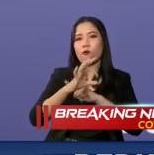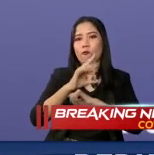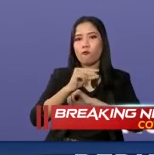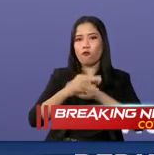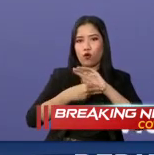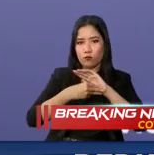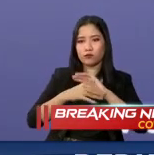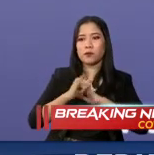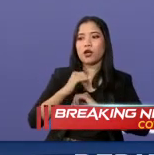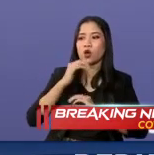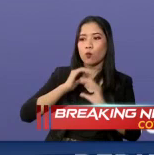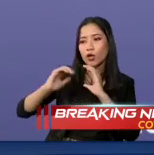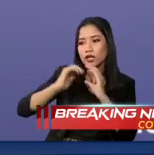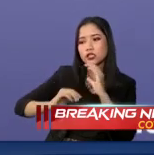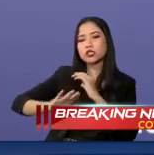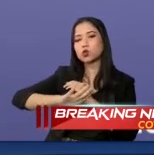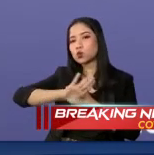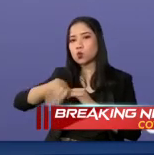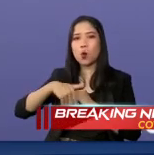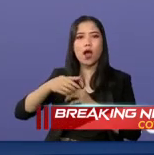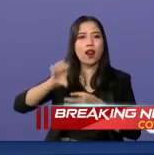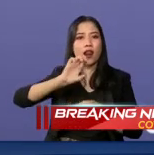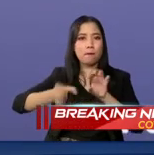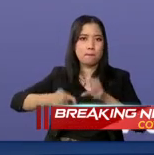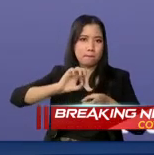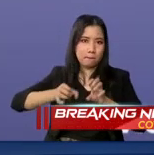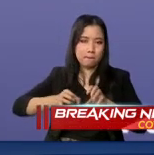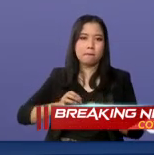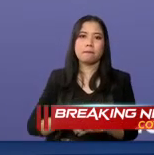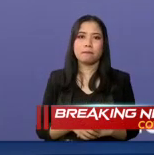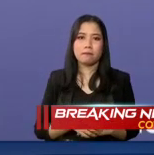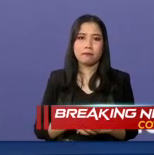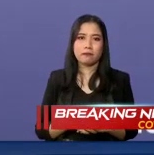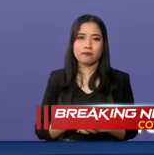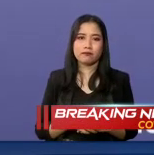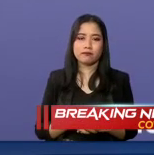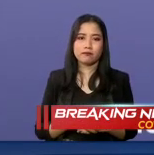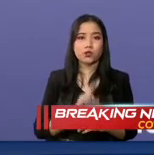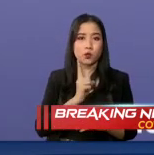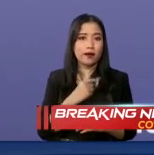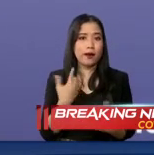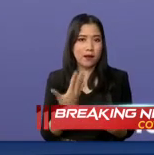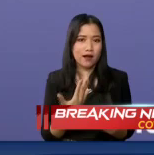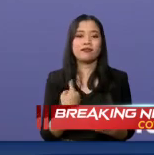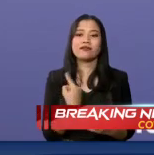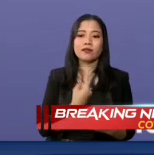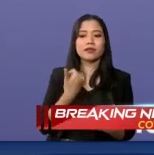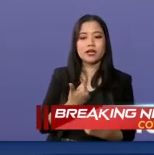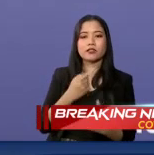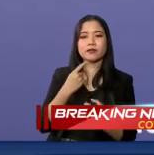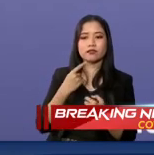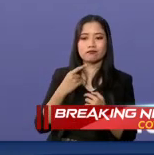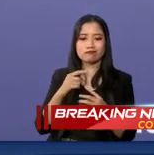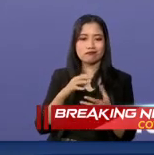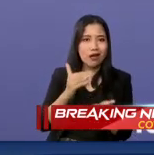berkomunikasi dengan seluruh laboratorium yang melaksanakan pemeriksaan agar kita bisa melakukan rekonsiliasi